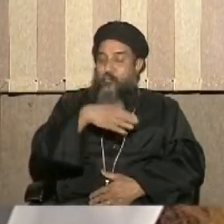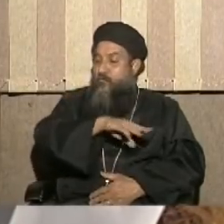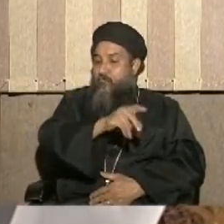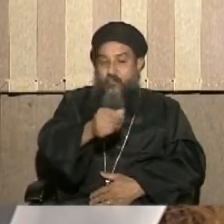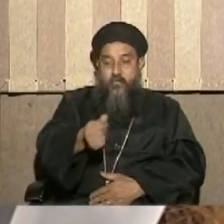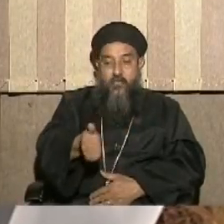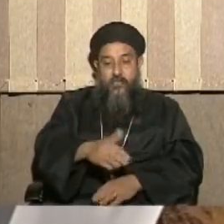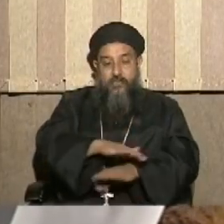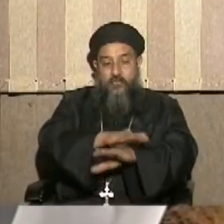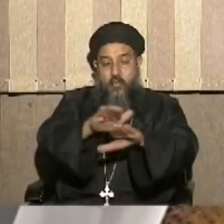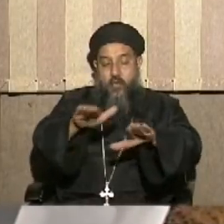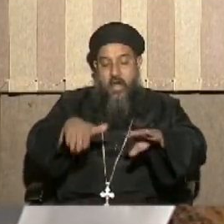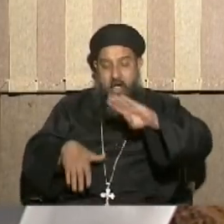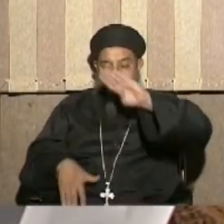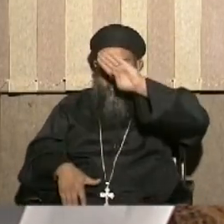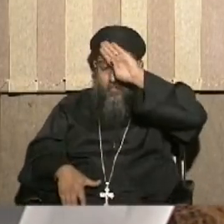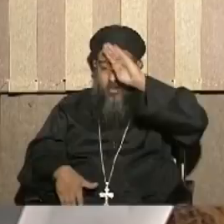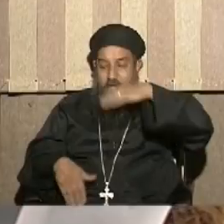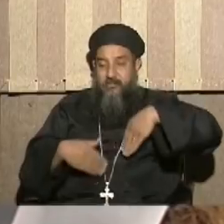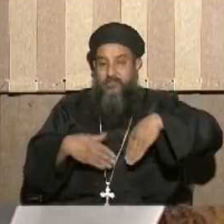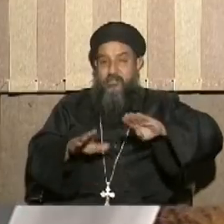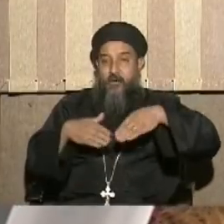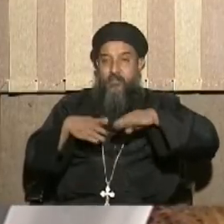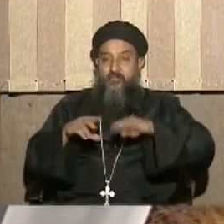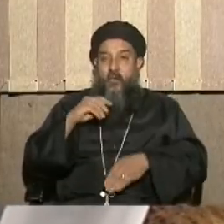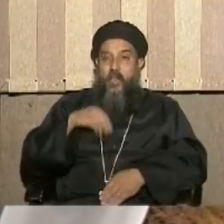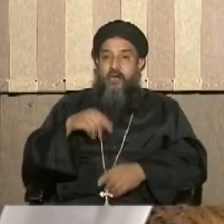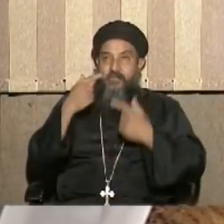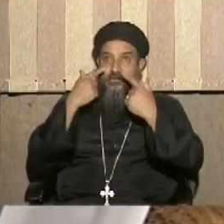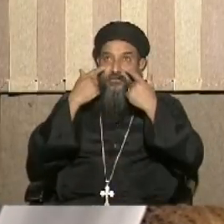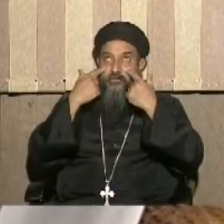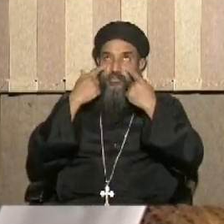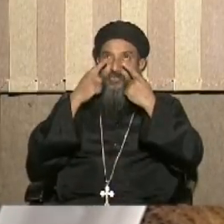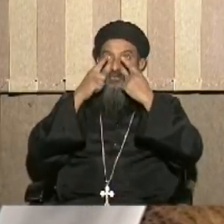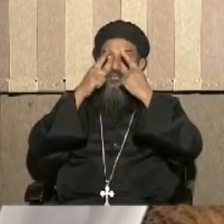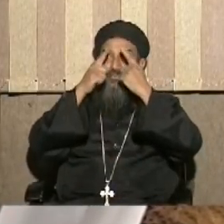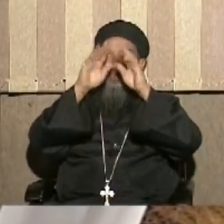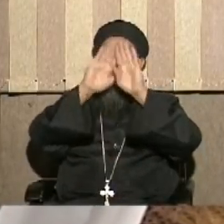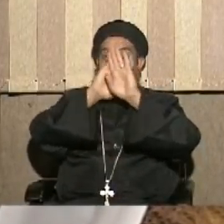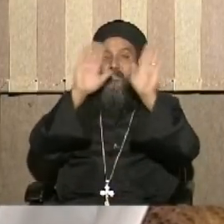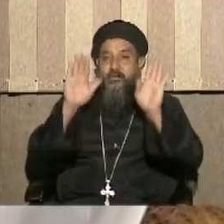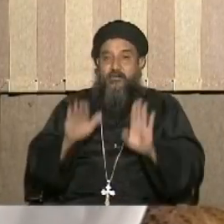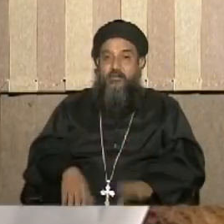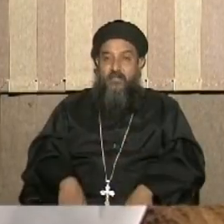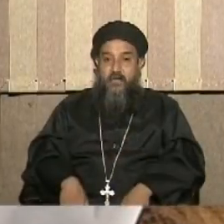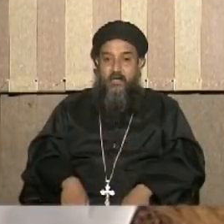ونعيمها وملكها وطلبوا وجهك يا رب قائلين: